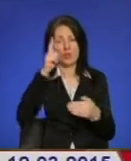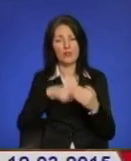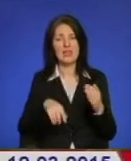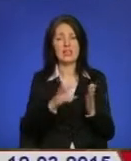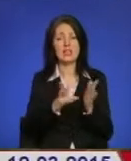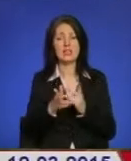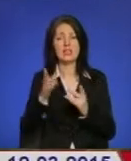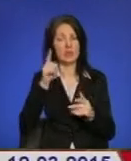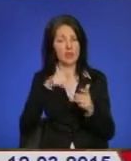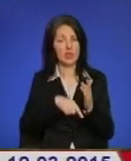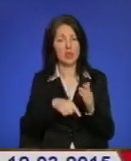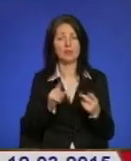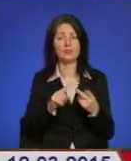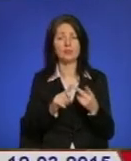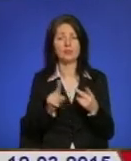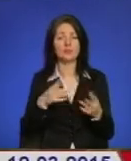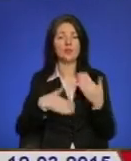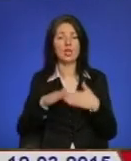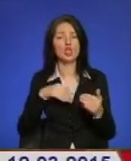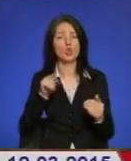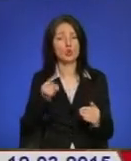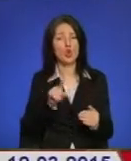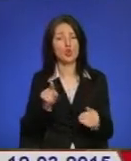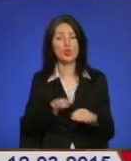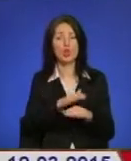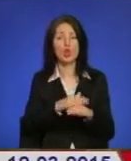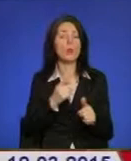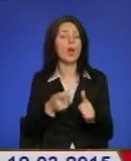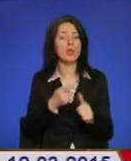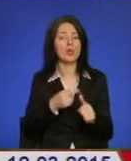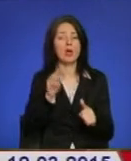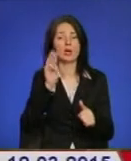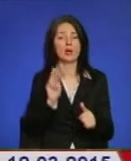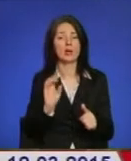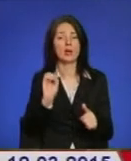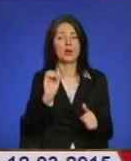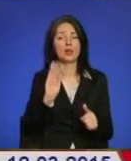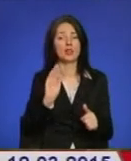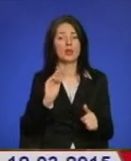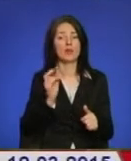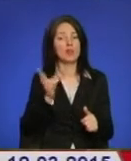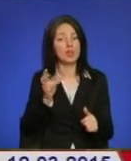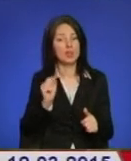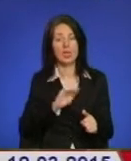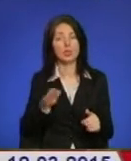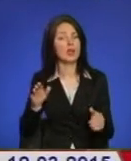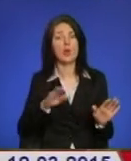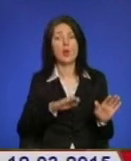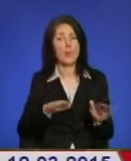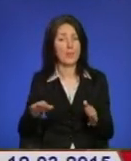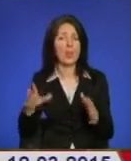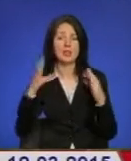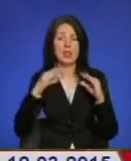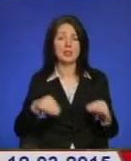що радію з того що добре ім'я про Шевченка не згасає в серцях українського народу